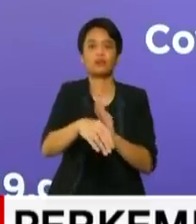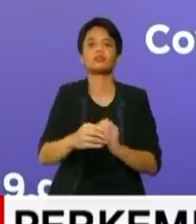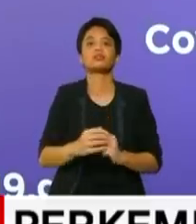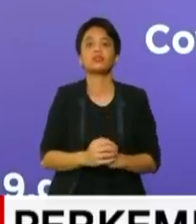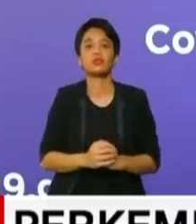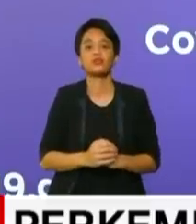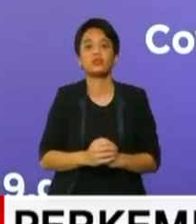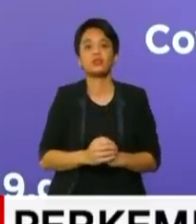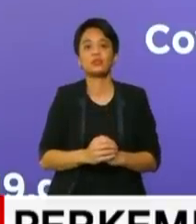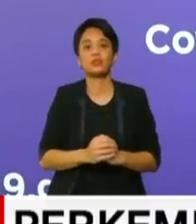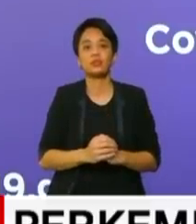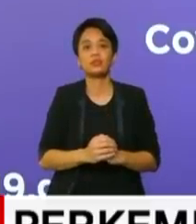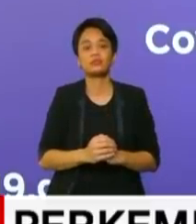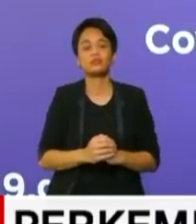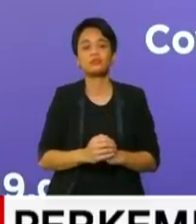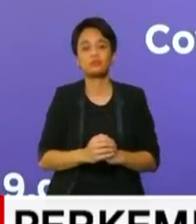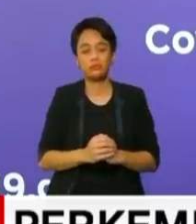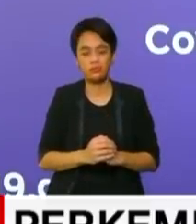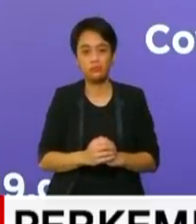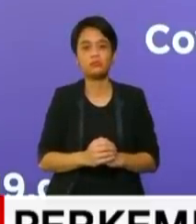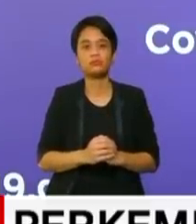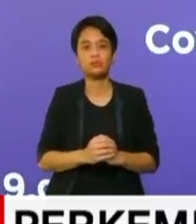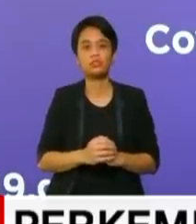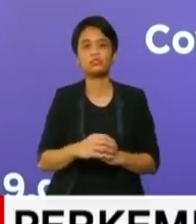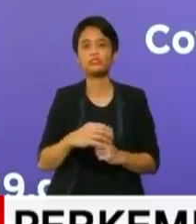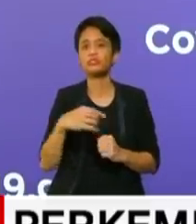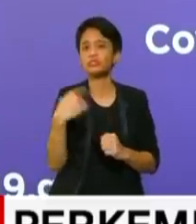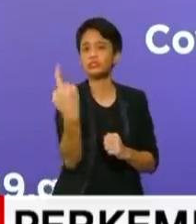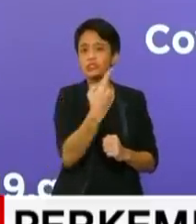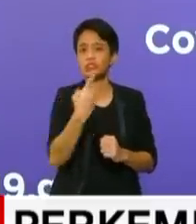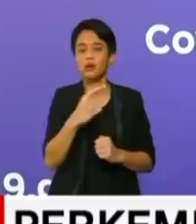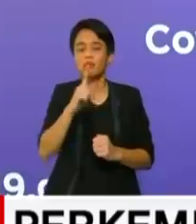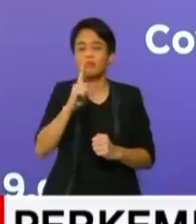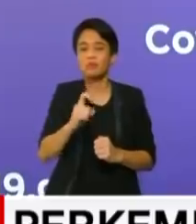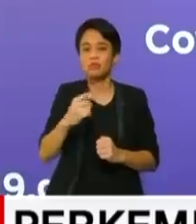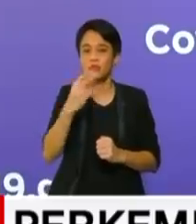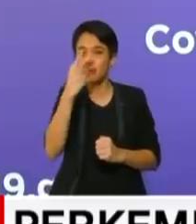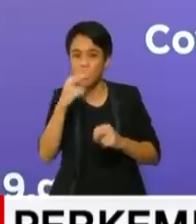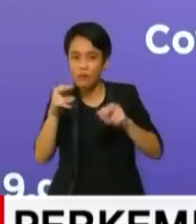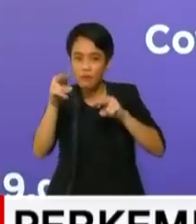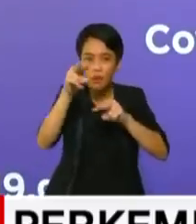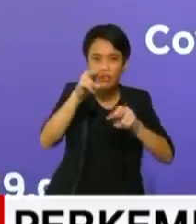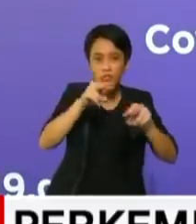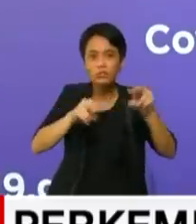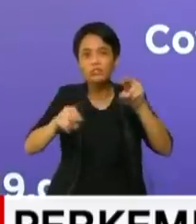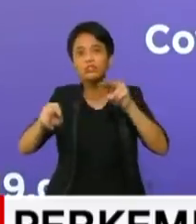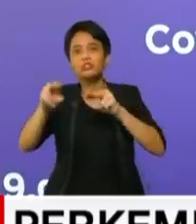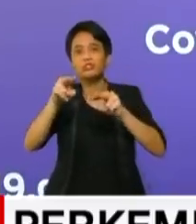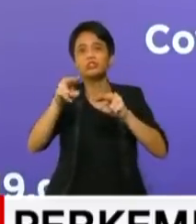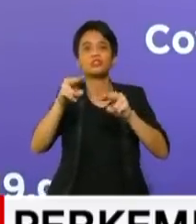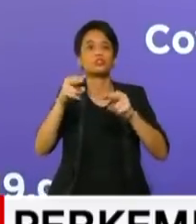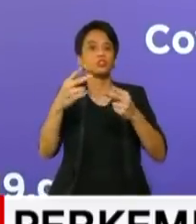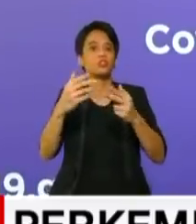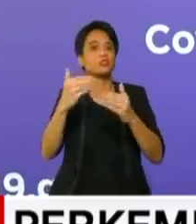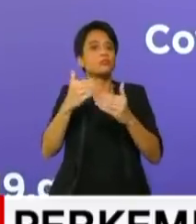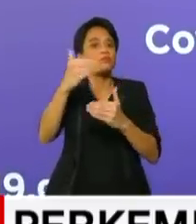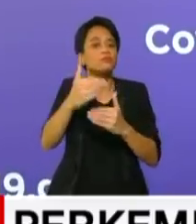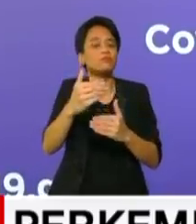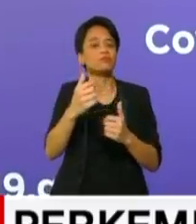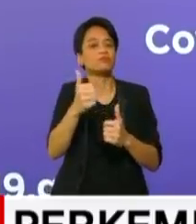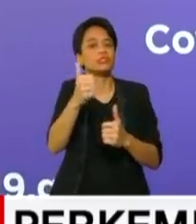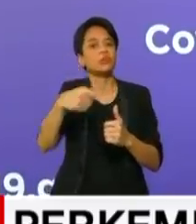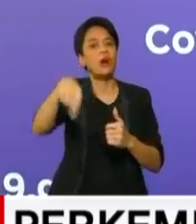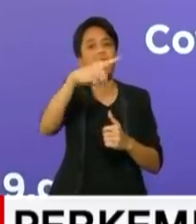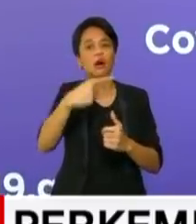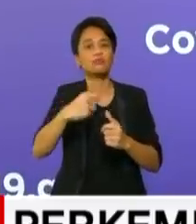kasus ini sehingga kemudian kita bisa mengawali nantinya dengan produktivitas yang memang